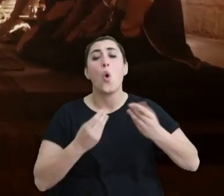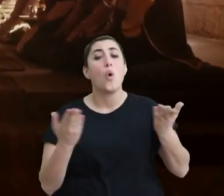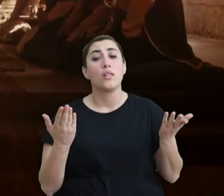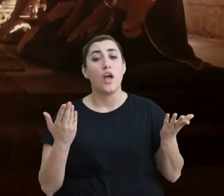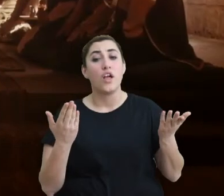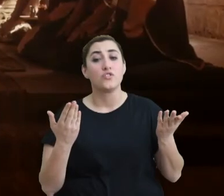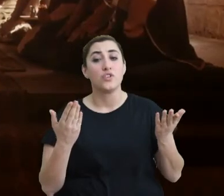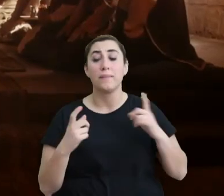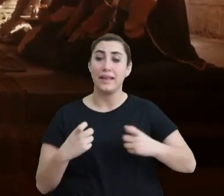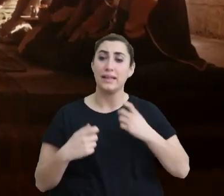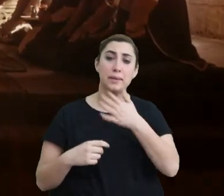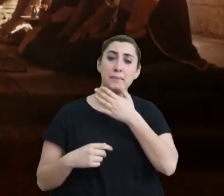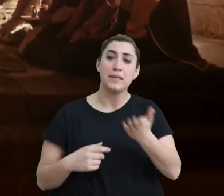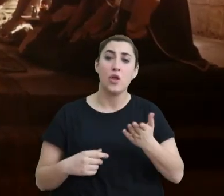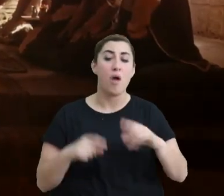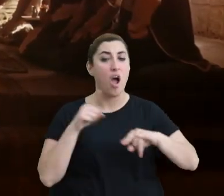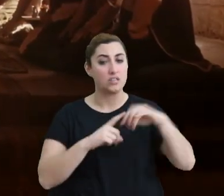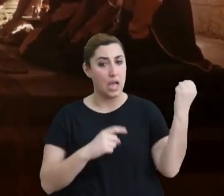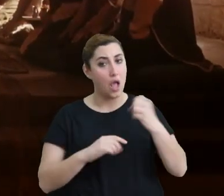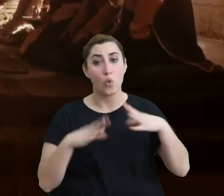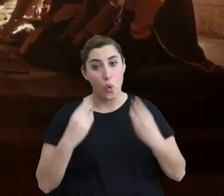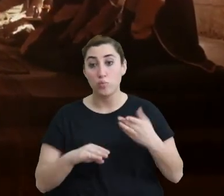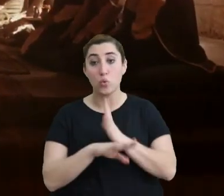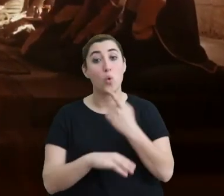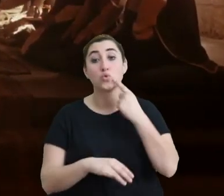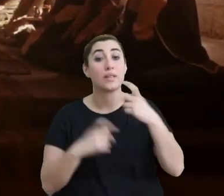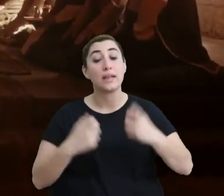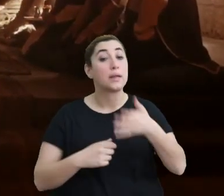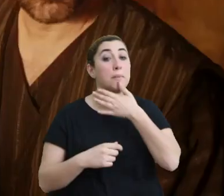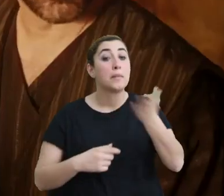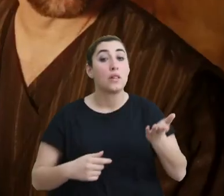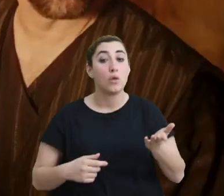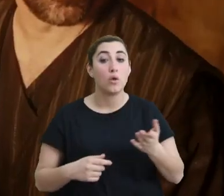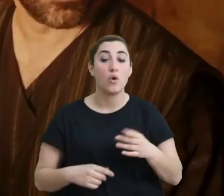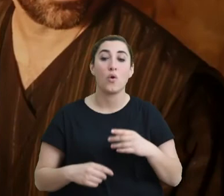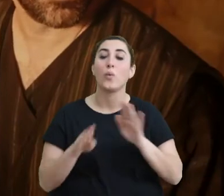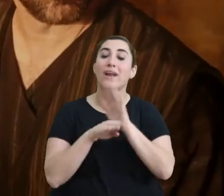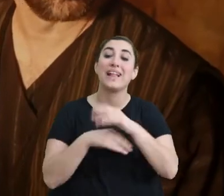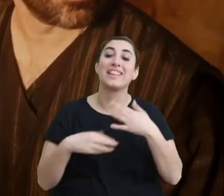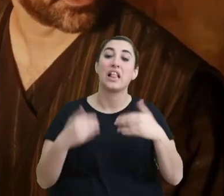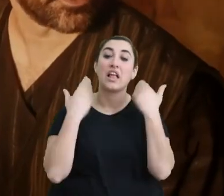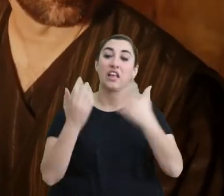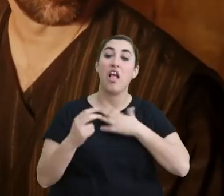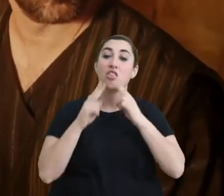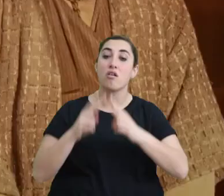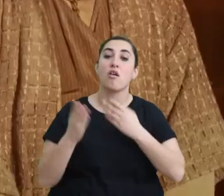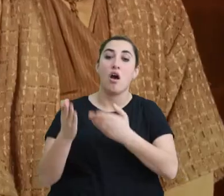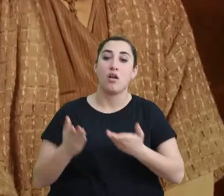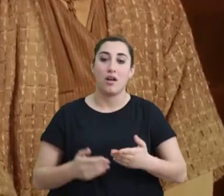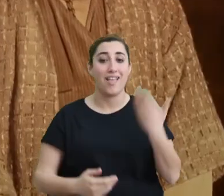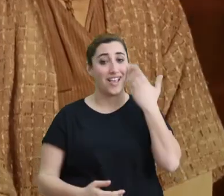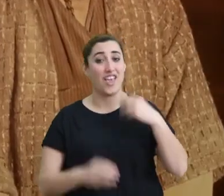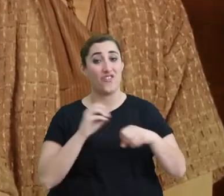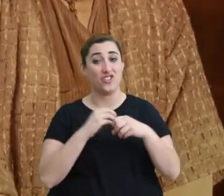tasamız? Hem nereden bilirmiş? Hasan katildir. Doğru söylüyorsun. Nereden biliyor? Şeriatın değil. Kadının kendi kararı bu.